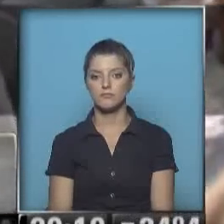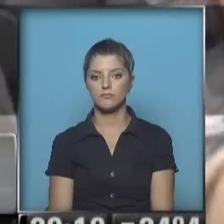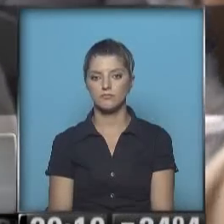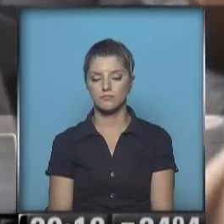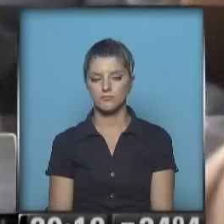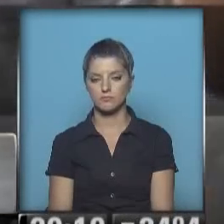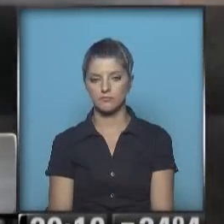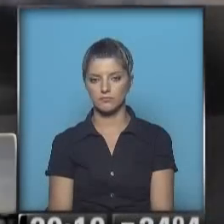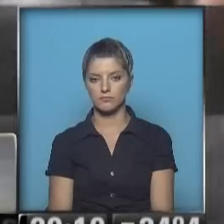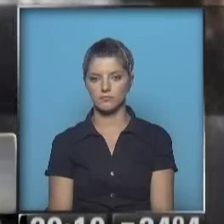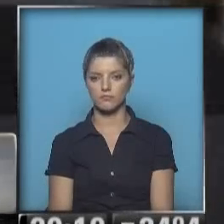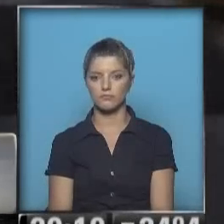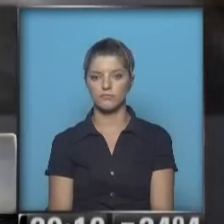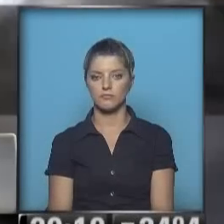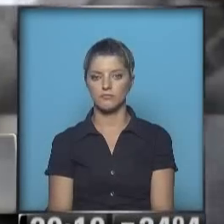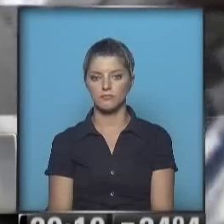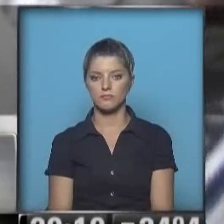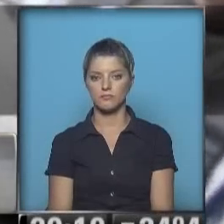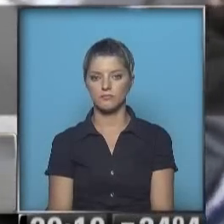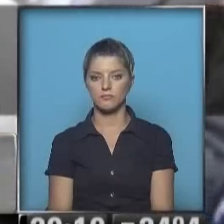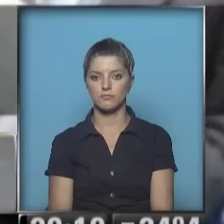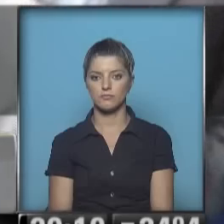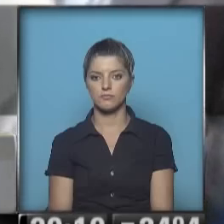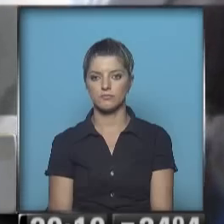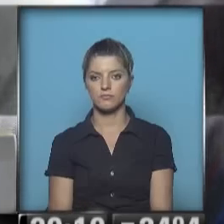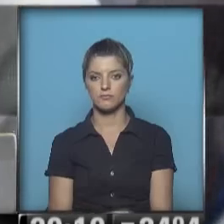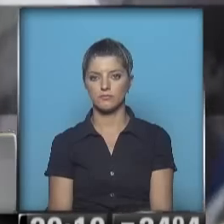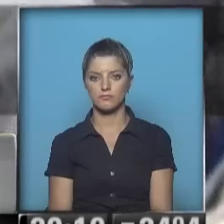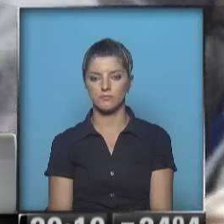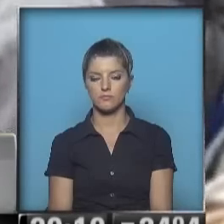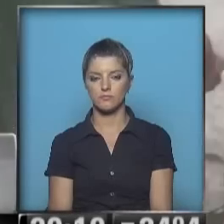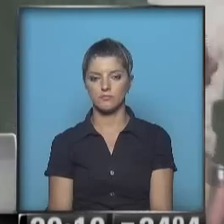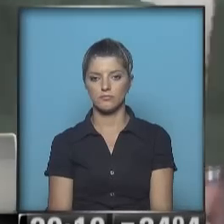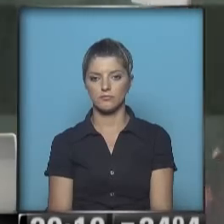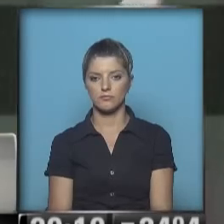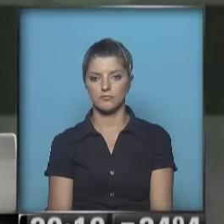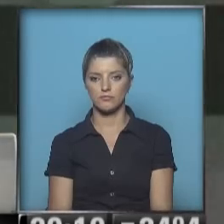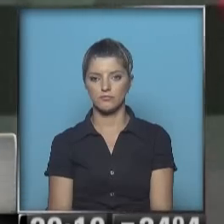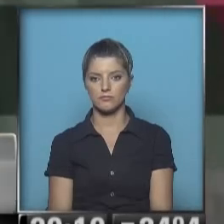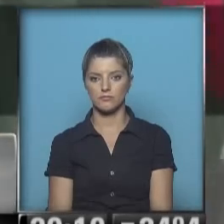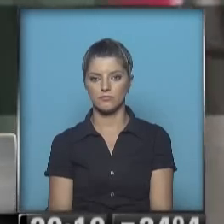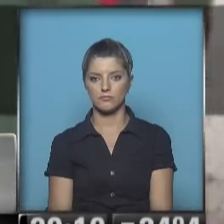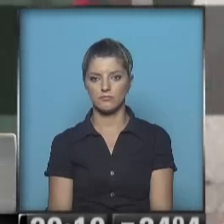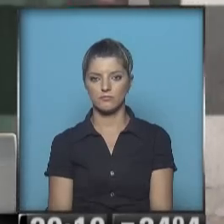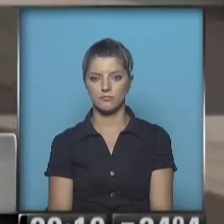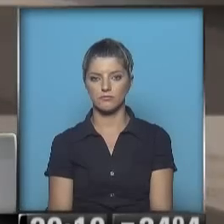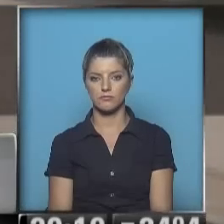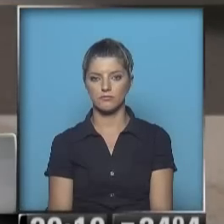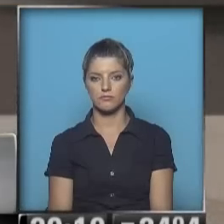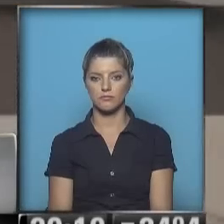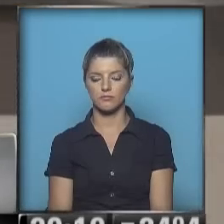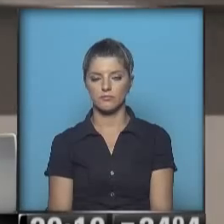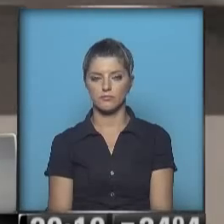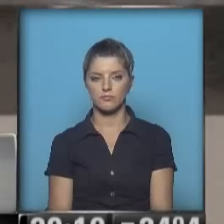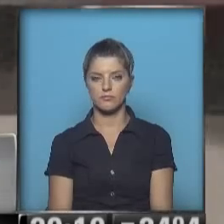जैसे ही फायरिंग स्टार्ट हुई हमारी मैम ने हमारे सर नीचे करवा के हमें एक कोने में बिठा दिया एक घंटे के बाद जब फायरिंग वगैरह